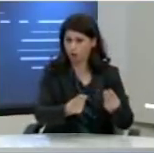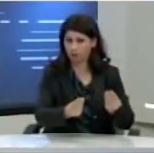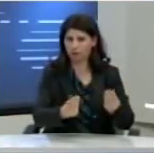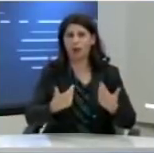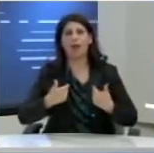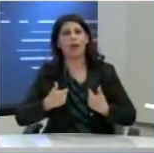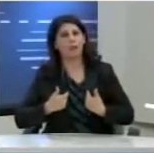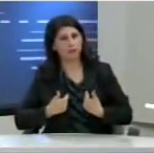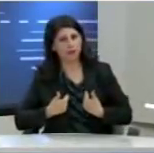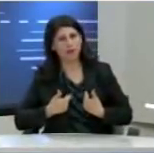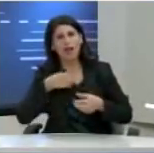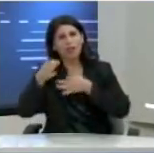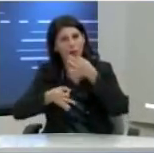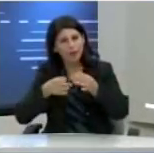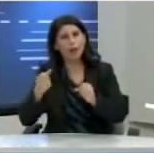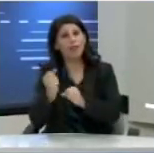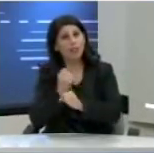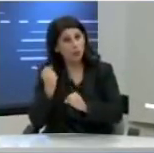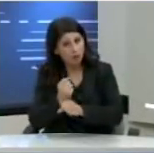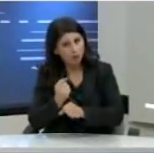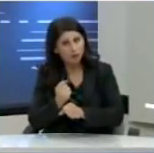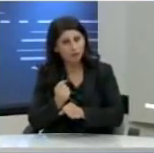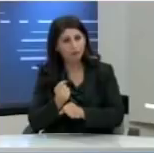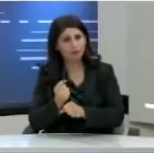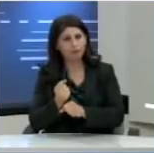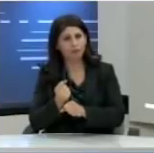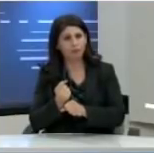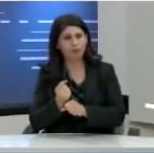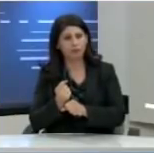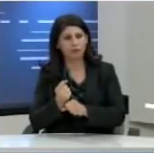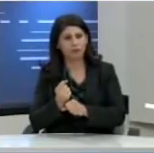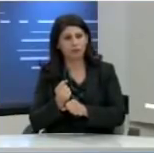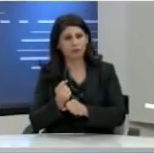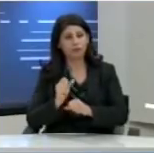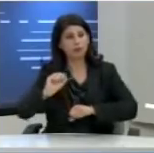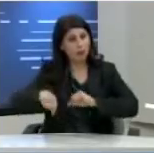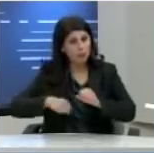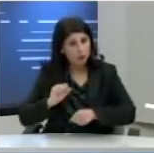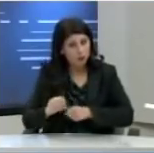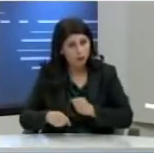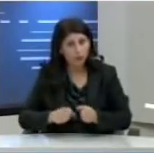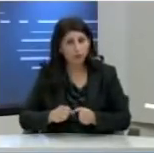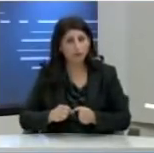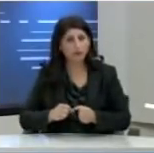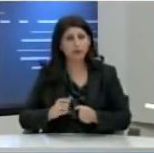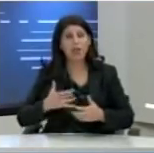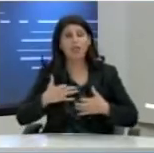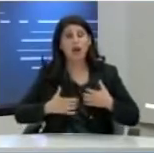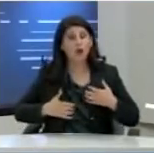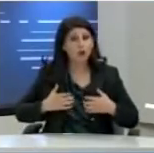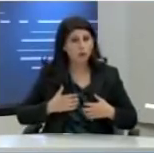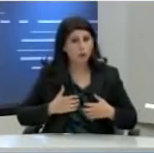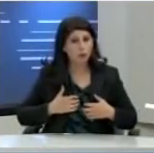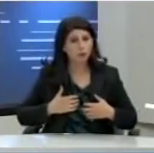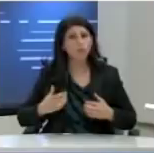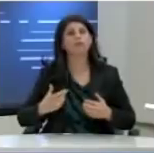εμείς θα μιλάμε, θα εργαζόμαστε και θα προσπαθούμε, θα αγωνιούμε